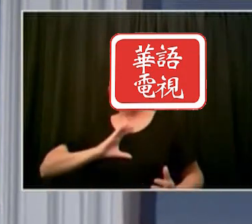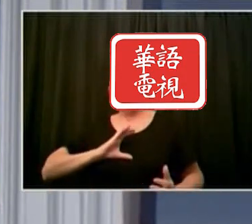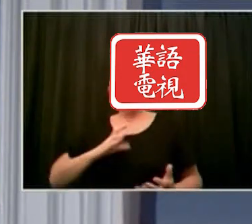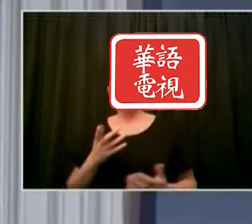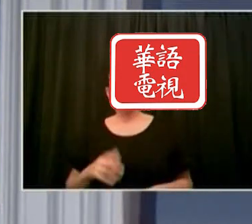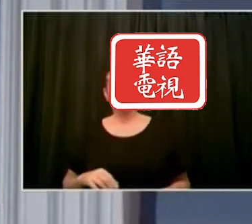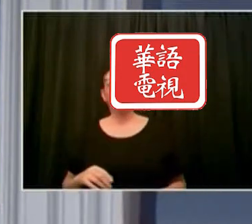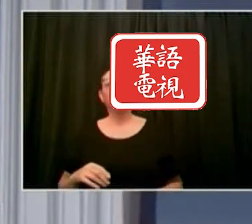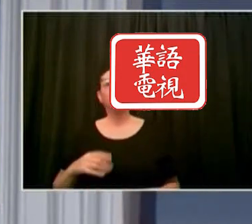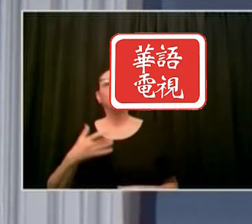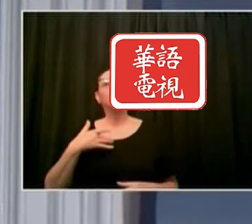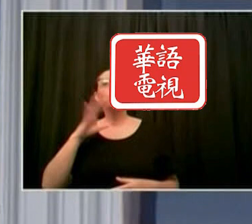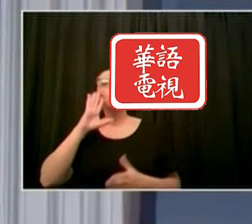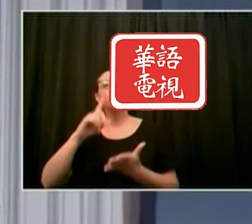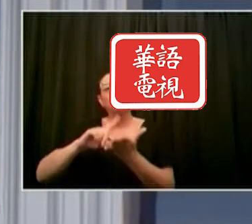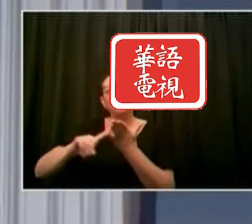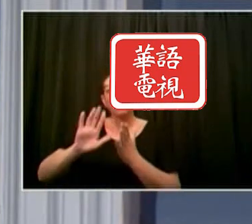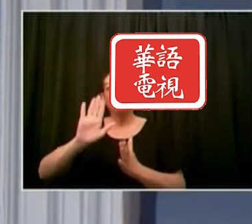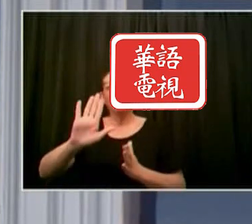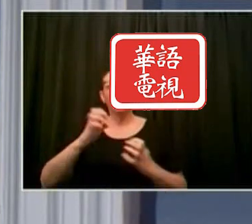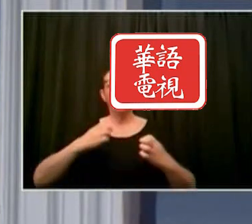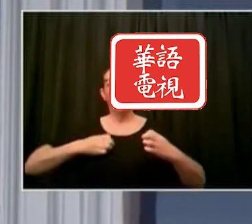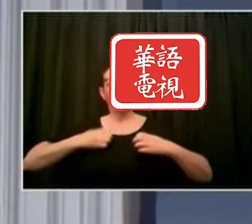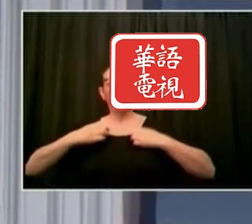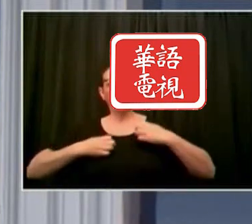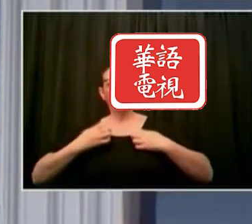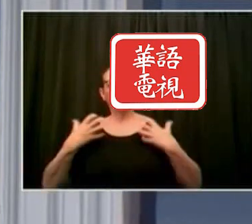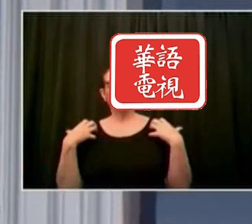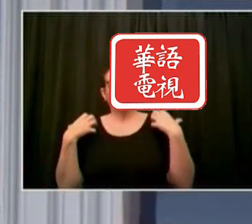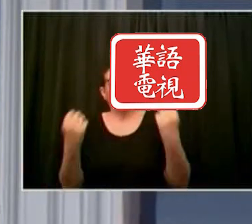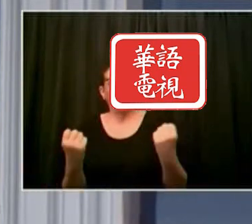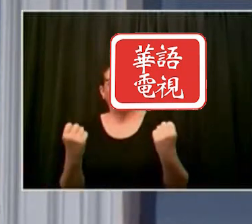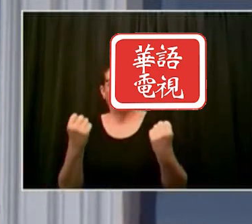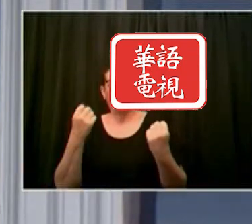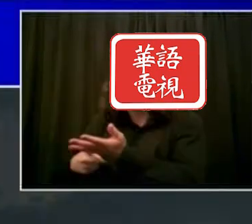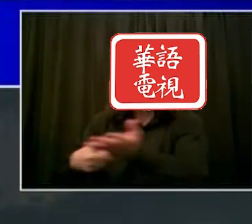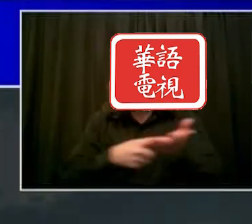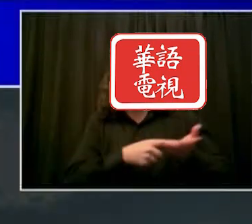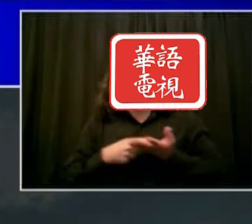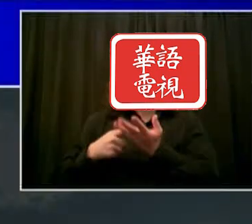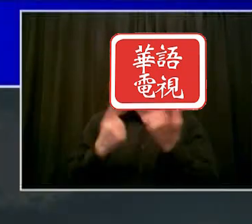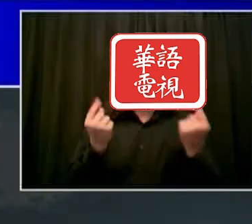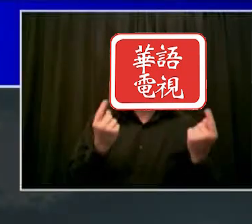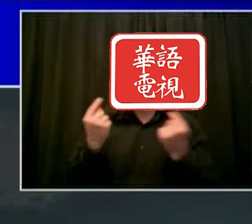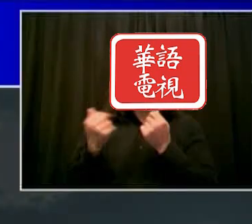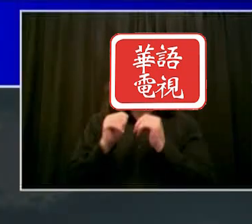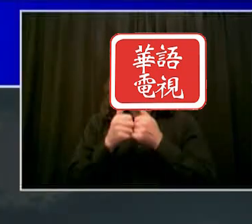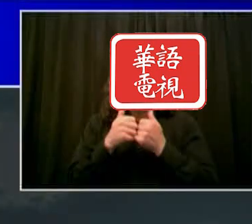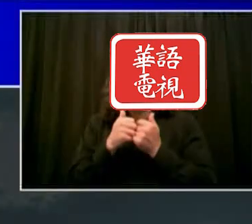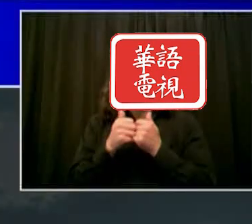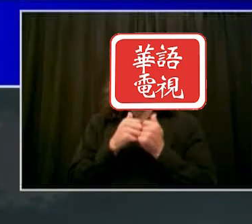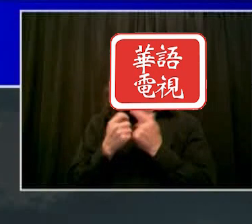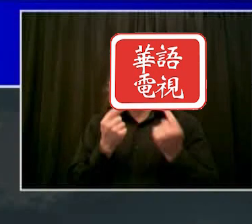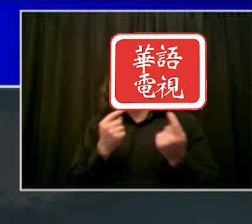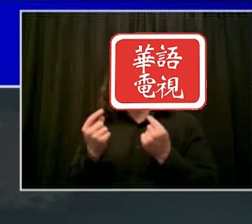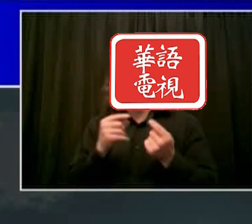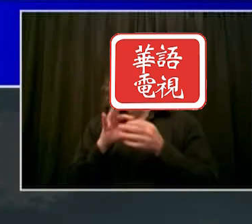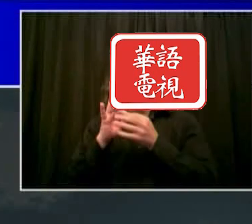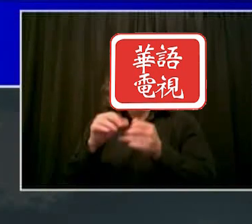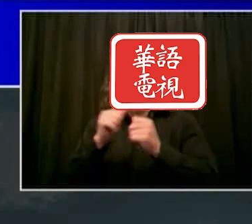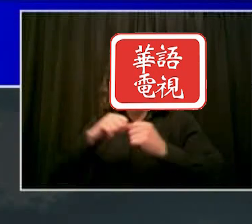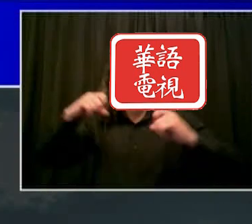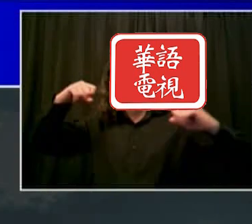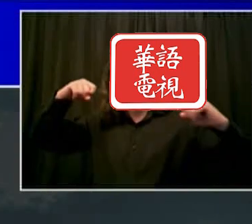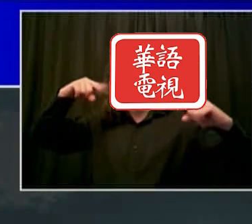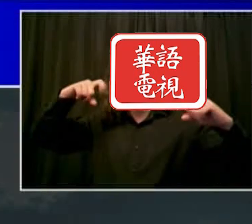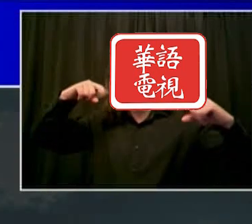能够升级，还是建议学生参加以确保他们已达到标准。另外，纽约市也将为儿童和青少年